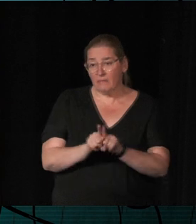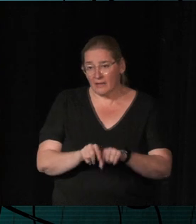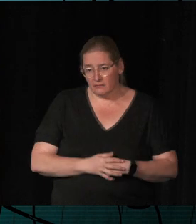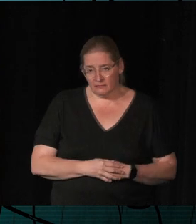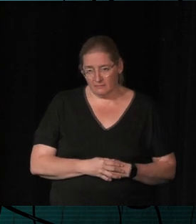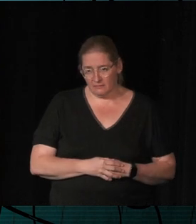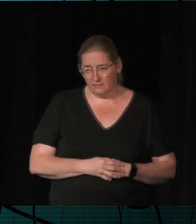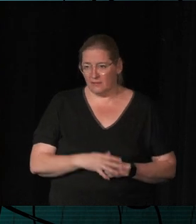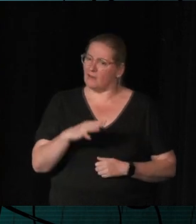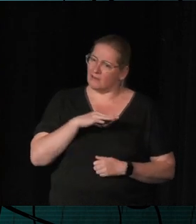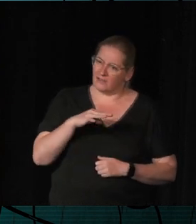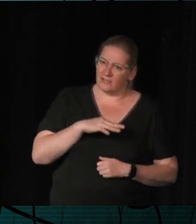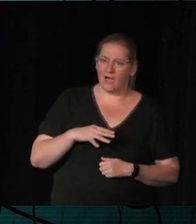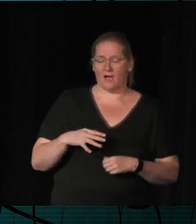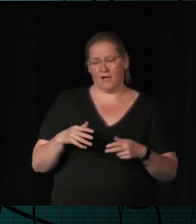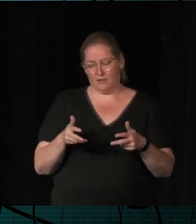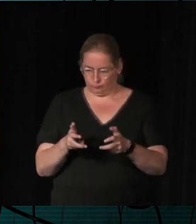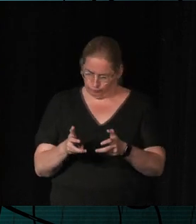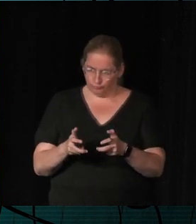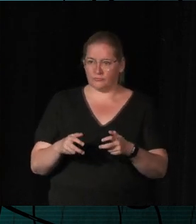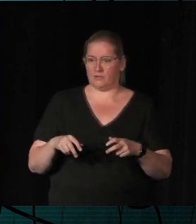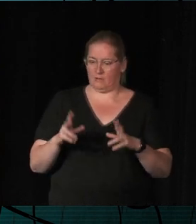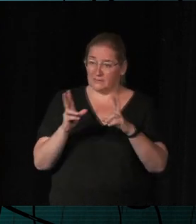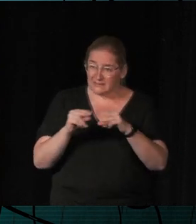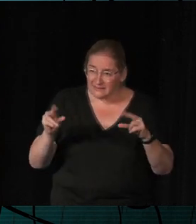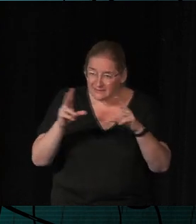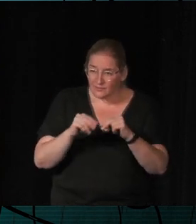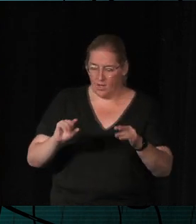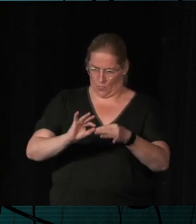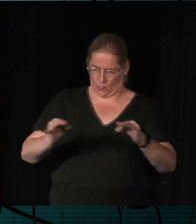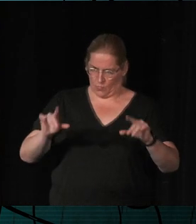Il y a des jeux, hein, avec une narration émergente ou des jeux où tu as